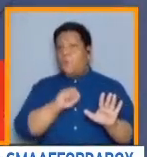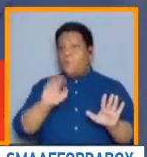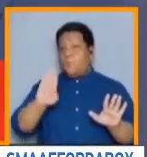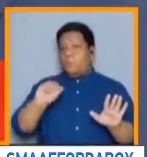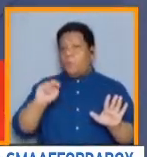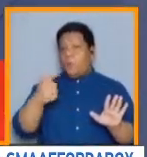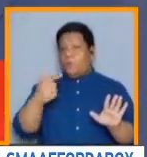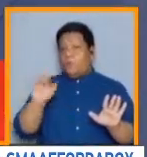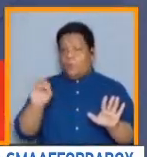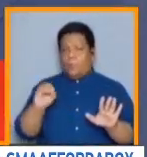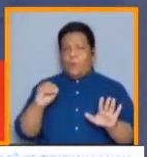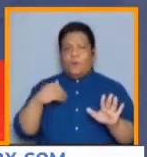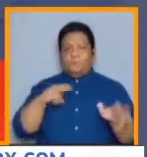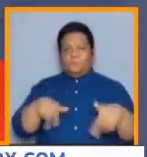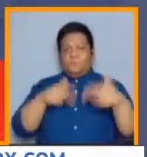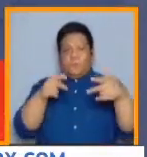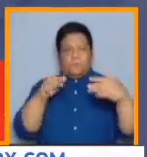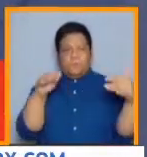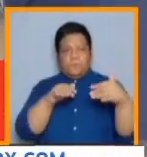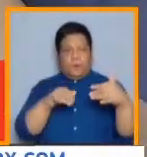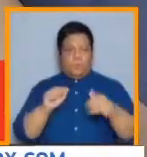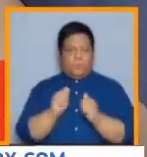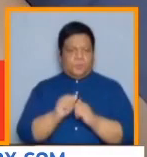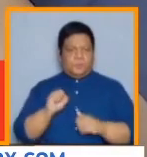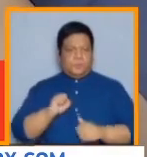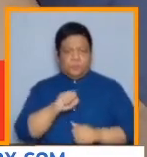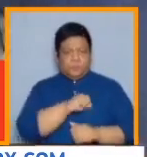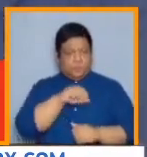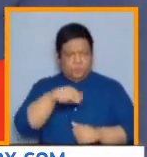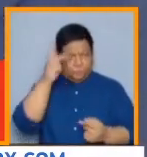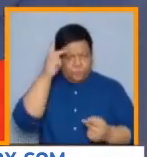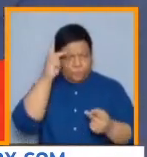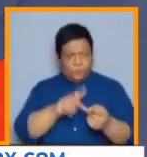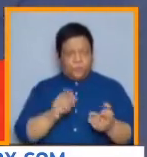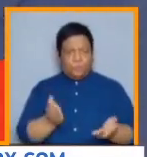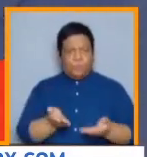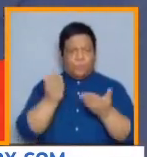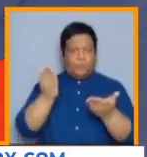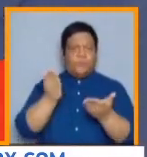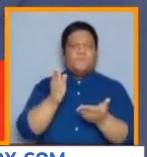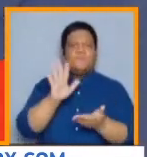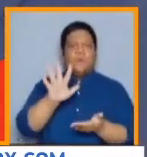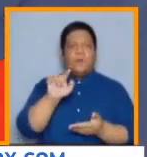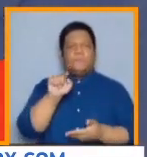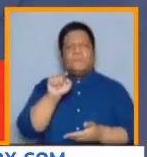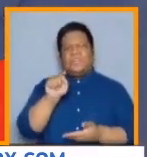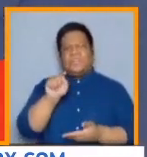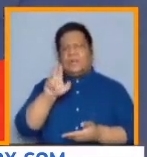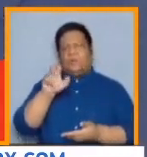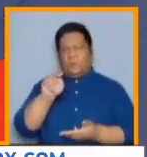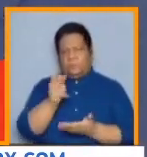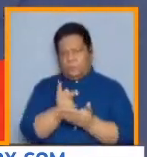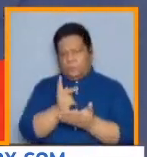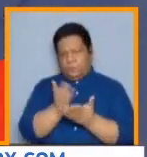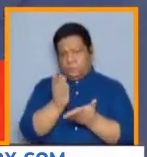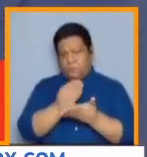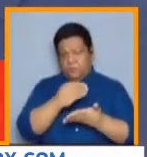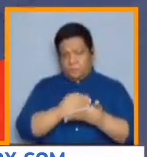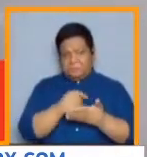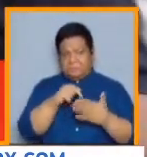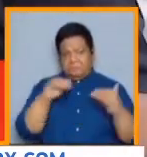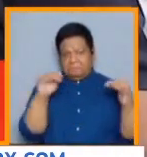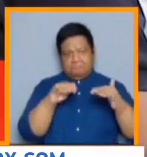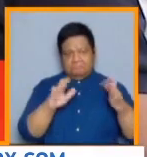Kamara para sa proposed 5 trillion pesos 2022 national budget. Closed door ang pagdinig at hindi pwedeng kunan ng